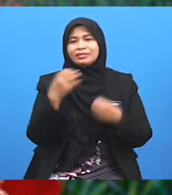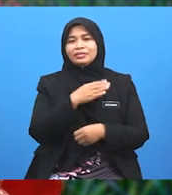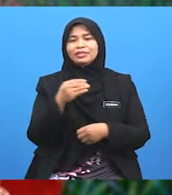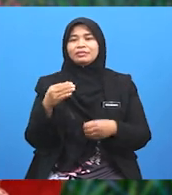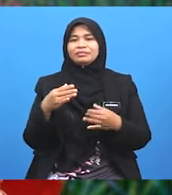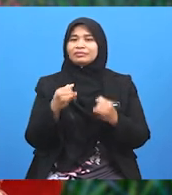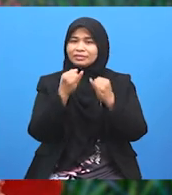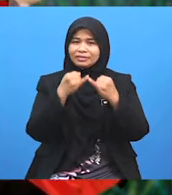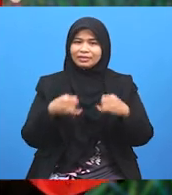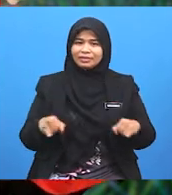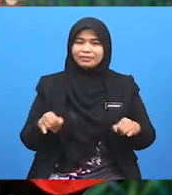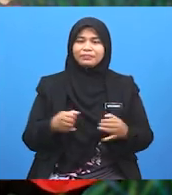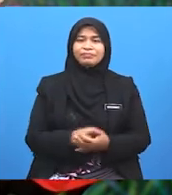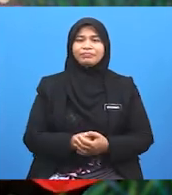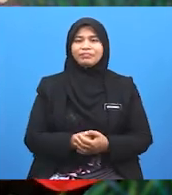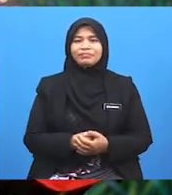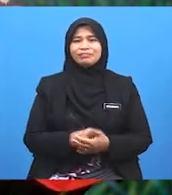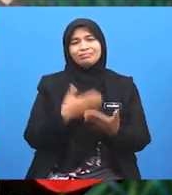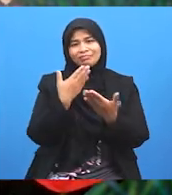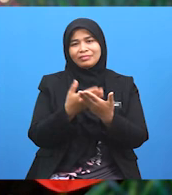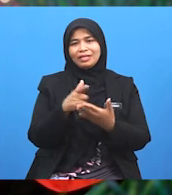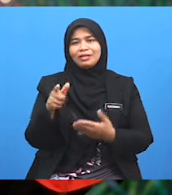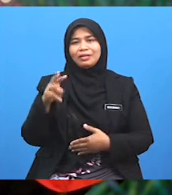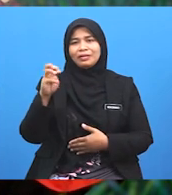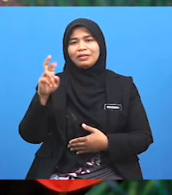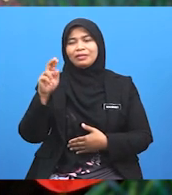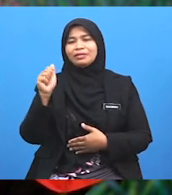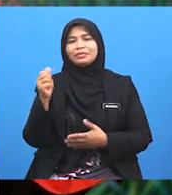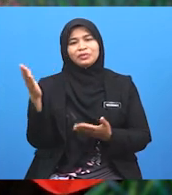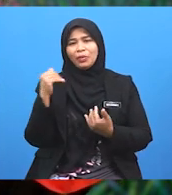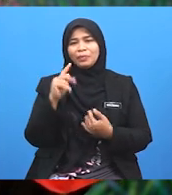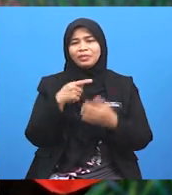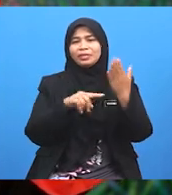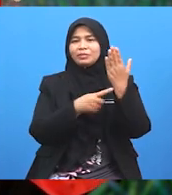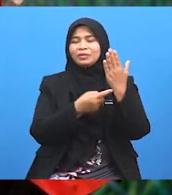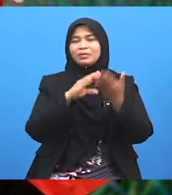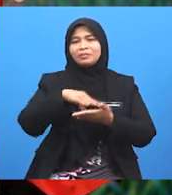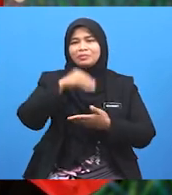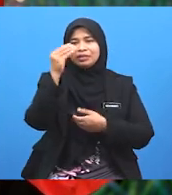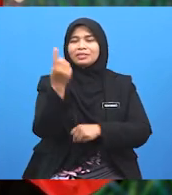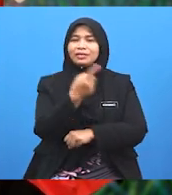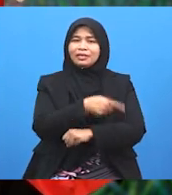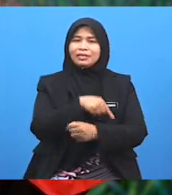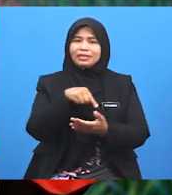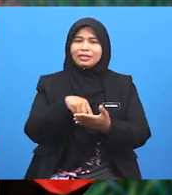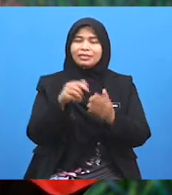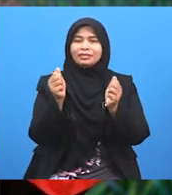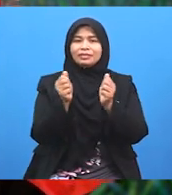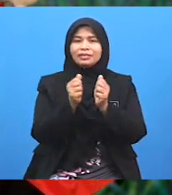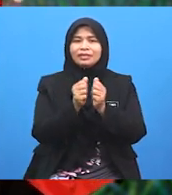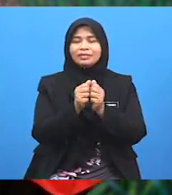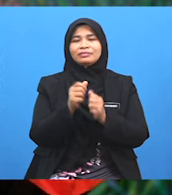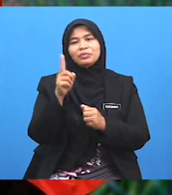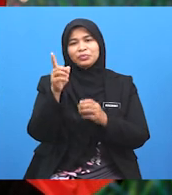dan sejahtera. Baiklah Mira, jom kita memulakan pembelajaran pada hari ini dengan